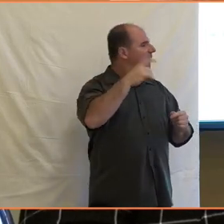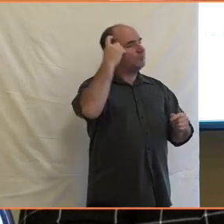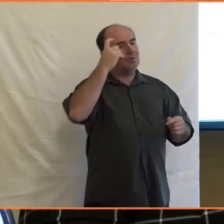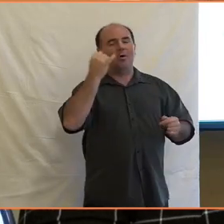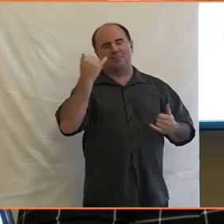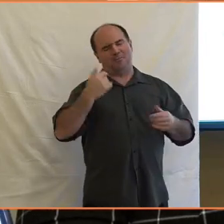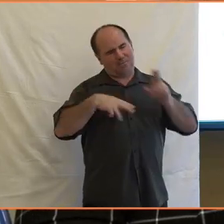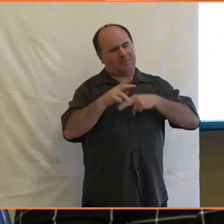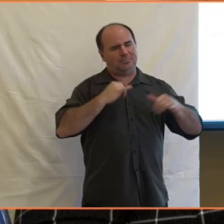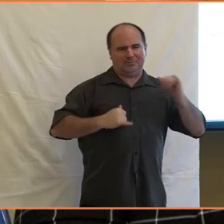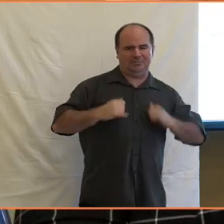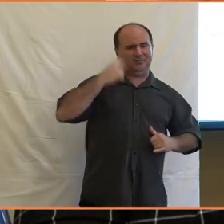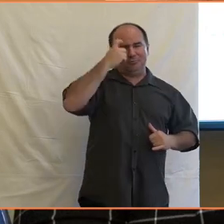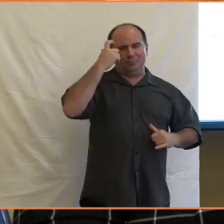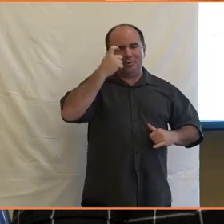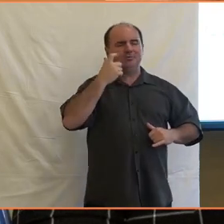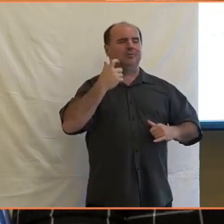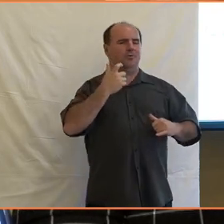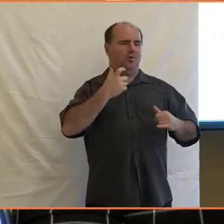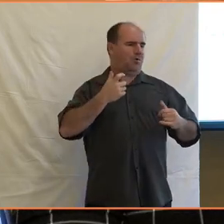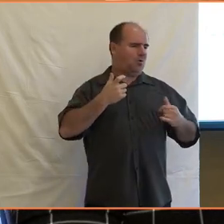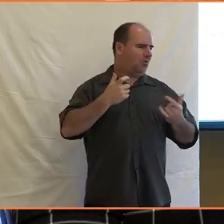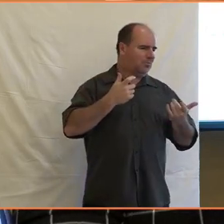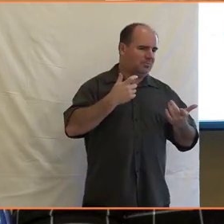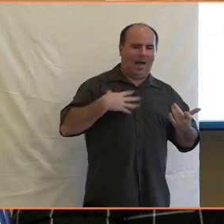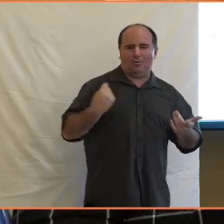socioekonomický situaci. Tak a